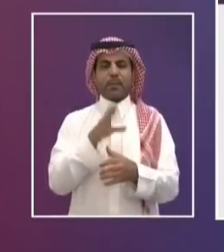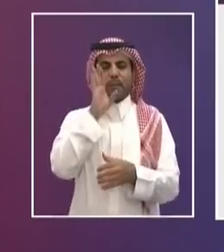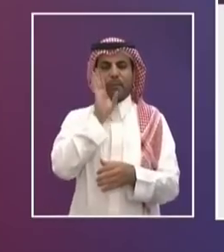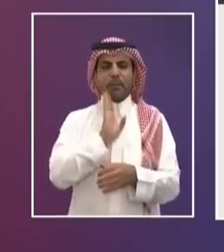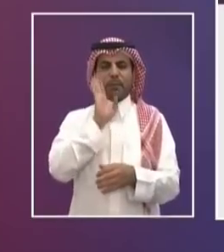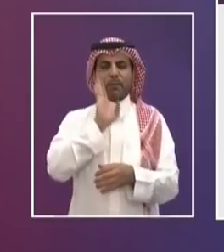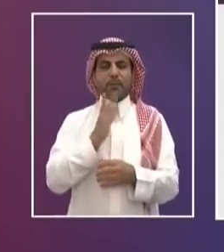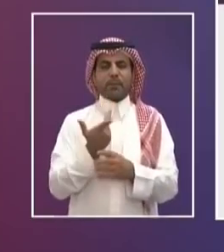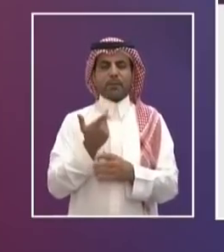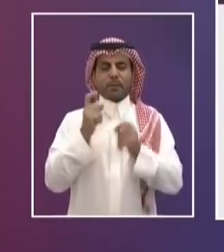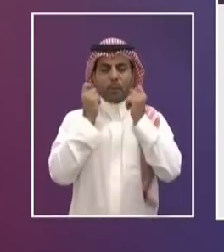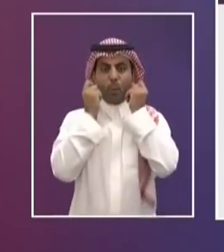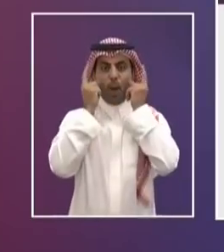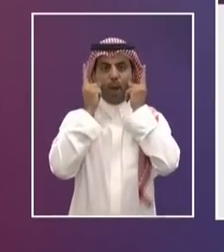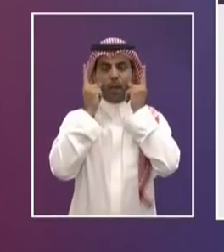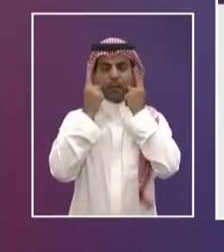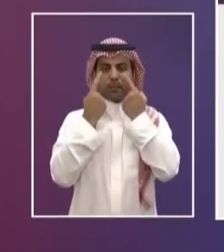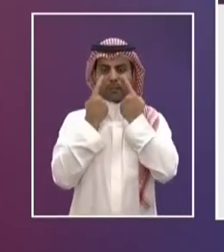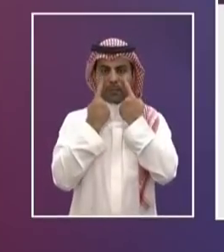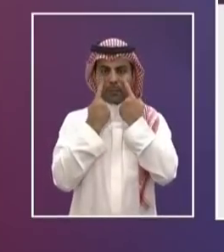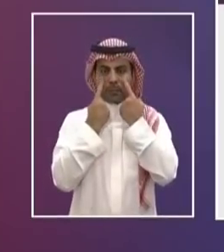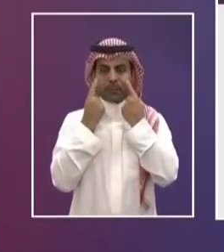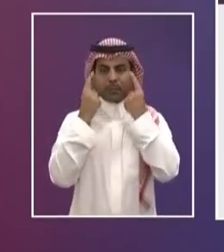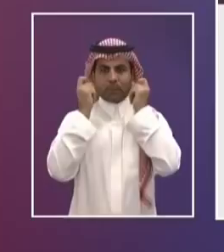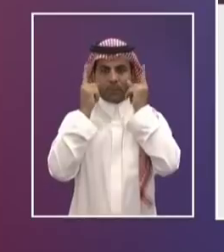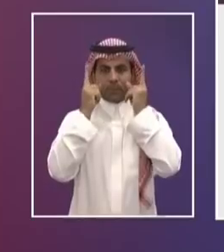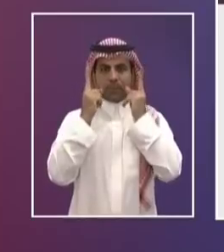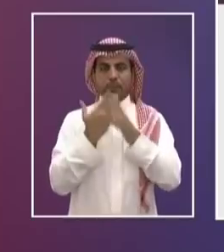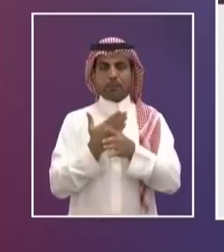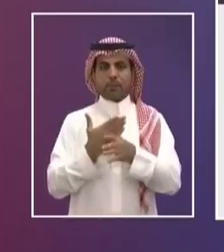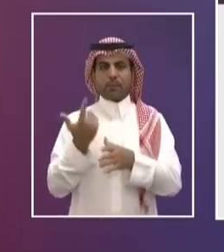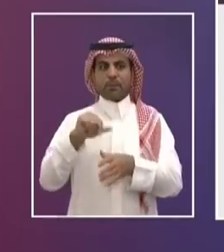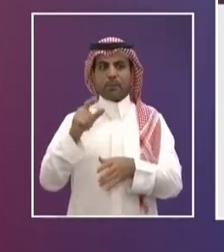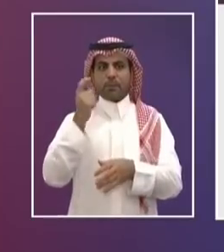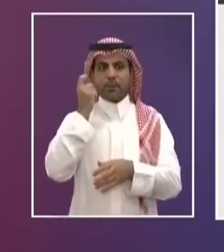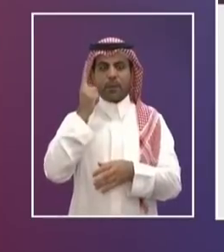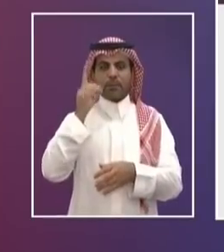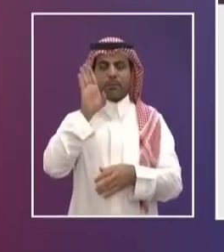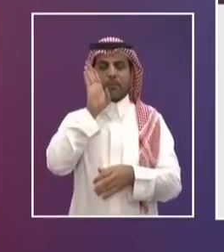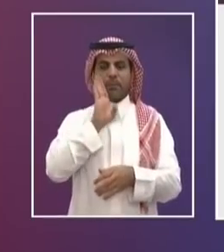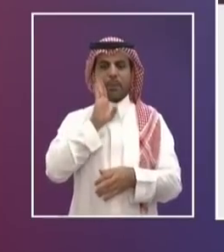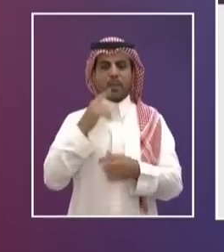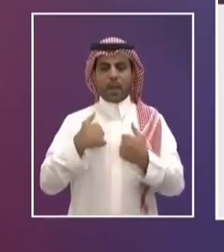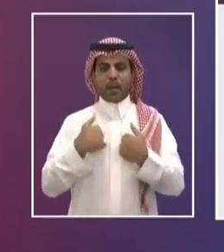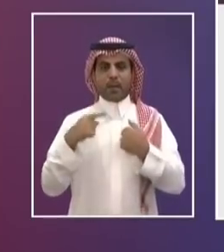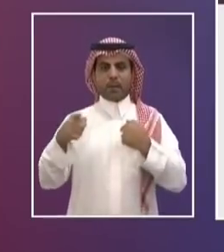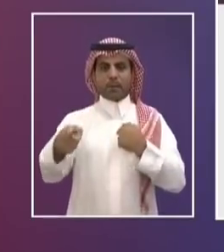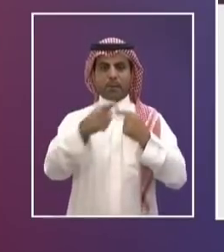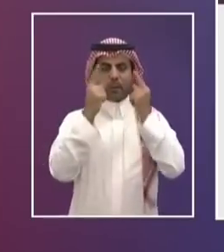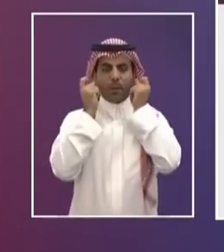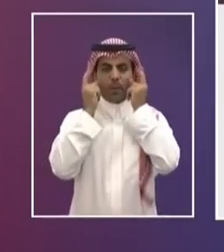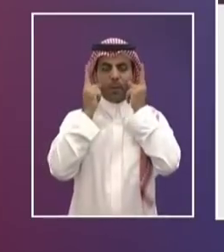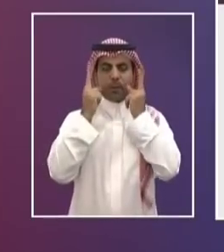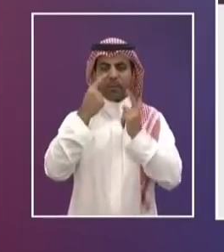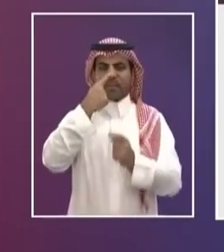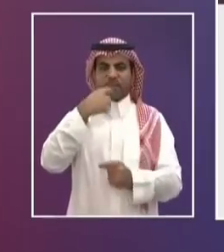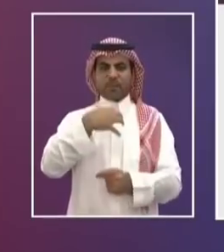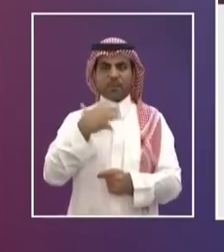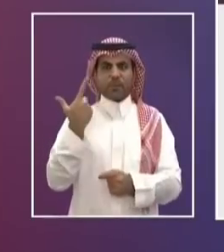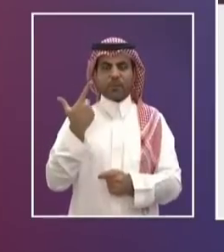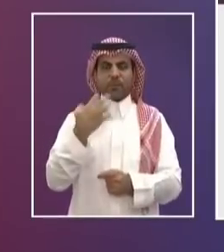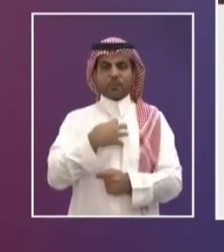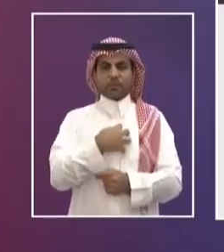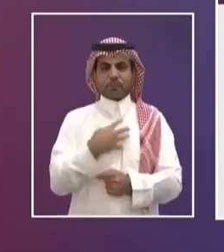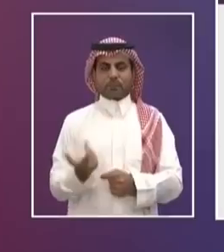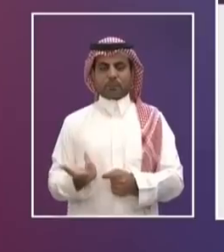منها الوعي، الاستبصار بما نمر به، الوعي بالأعراض النفسية